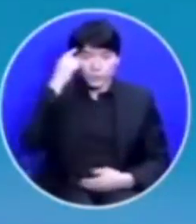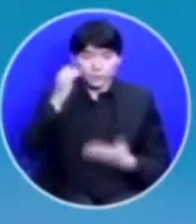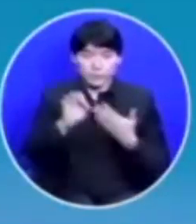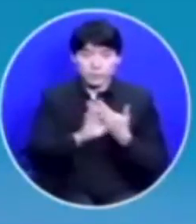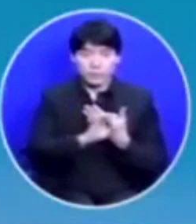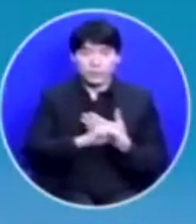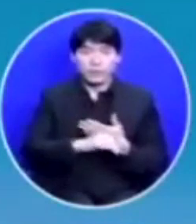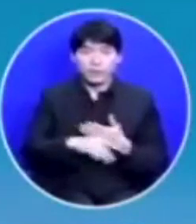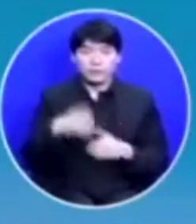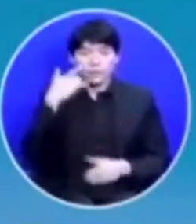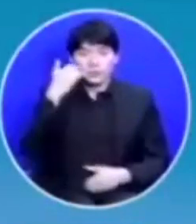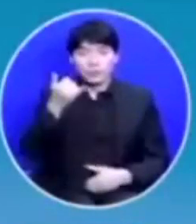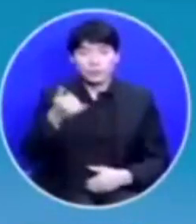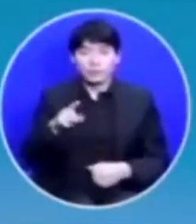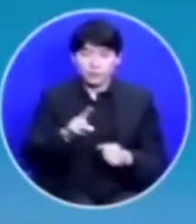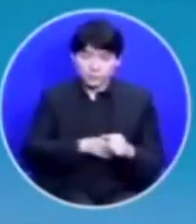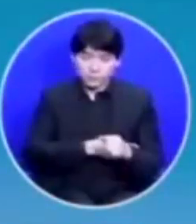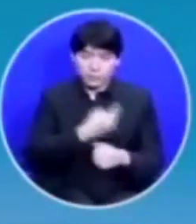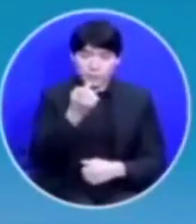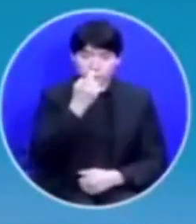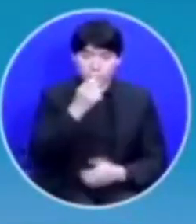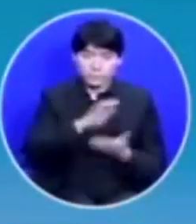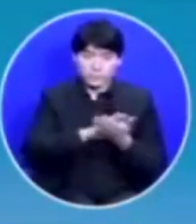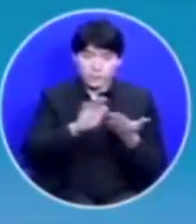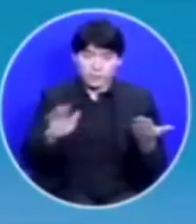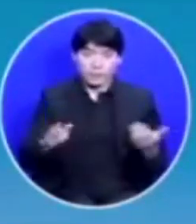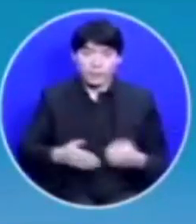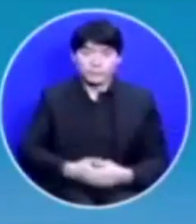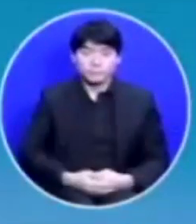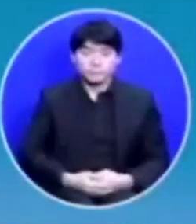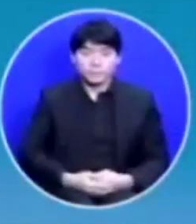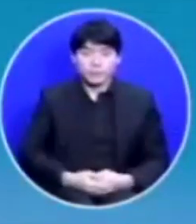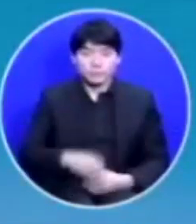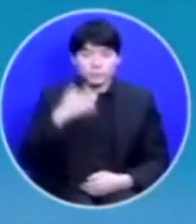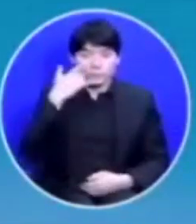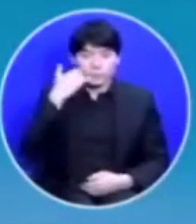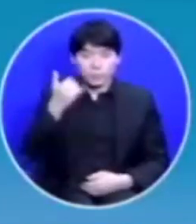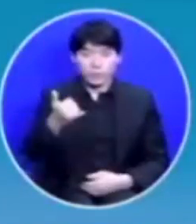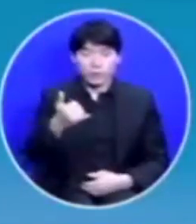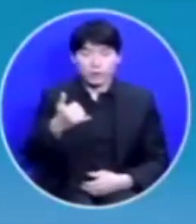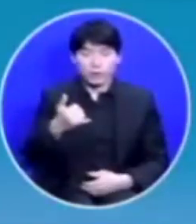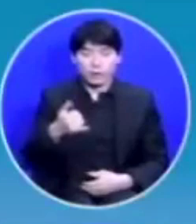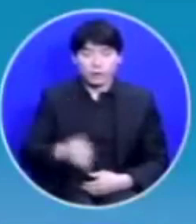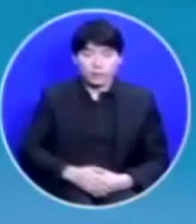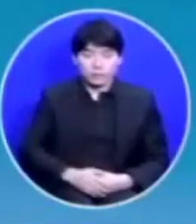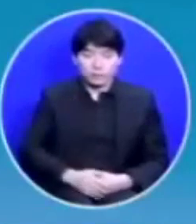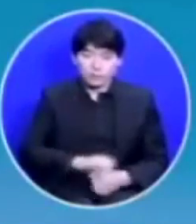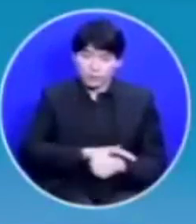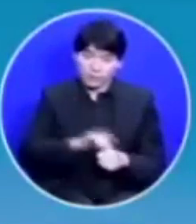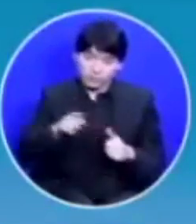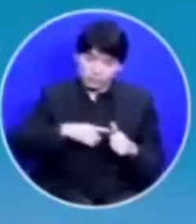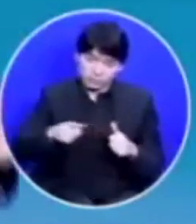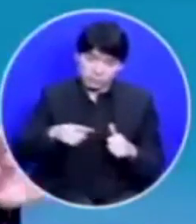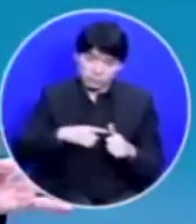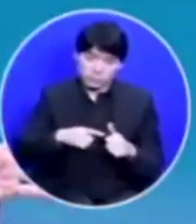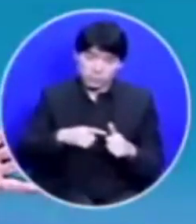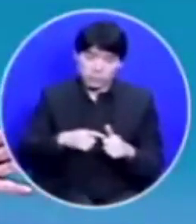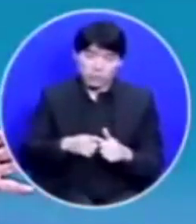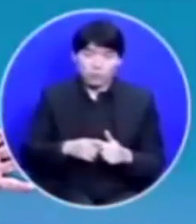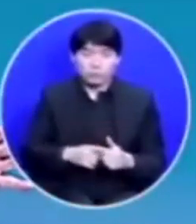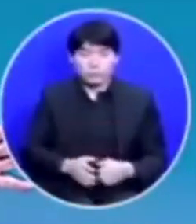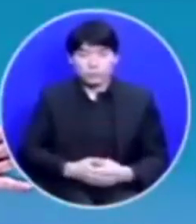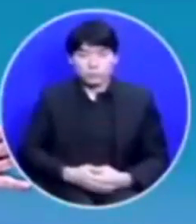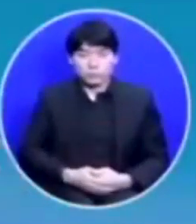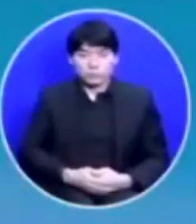자녀들은 그 난 저절로 배우기 때문에 부모가 신경을 써서 가르치는 아니면 신경을 써주지 못해